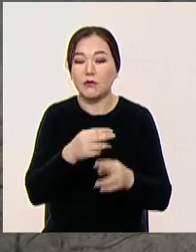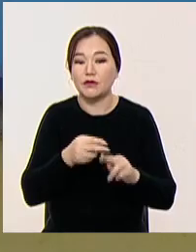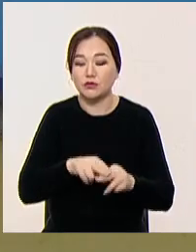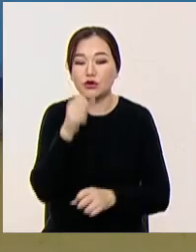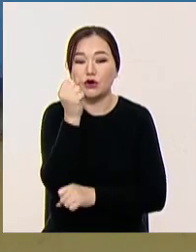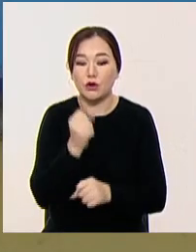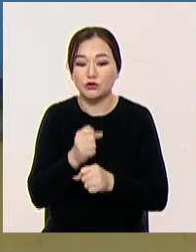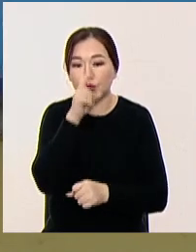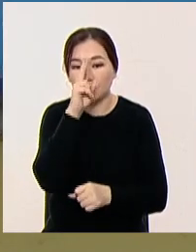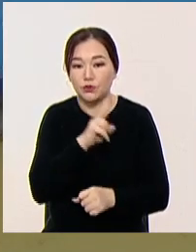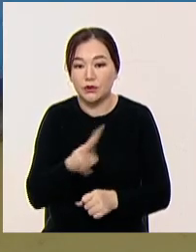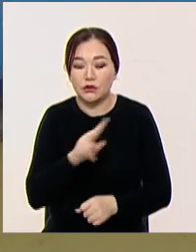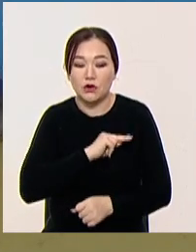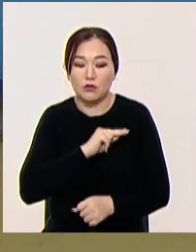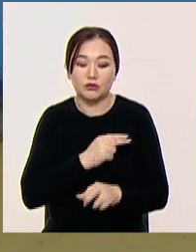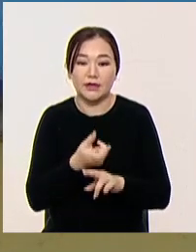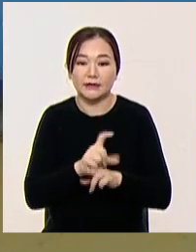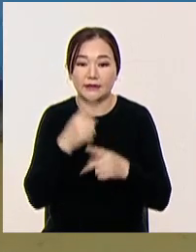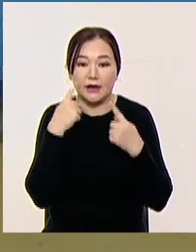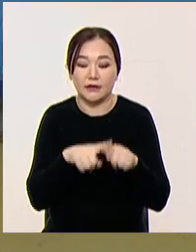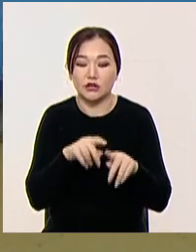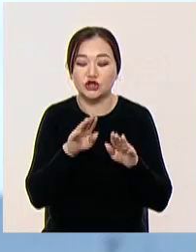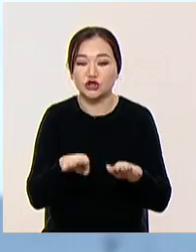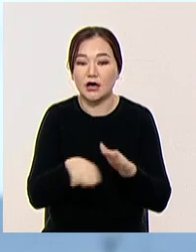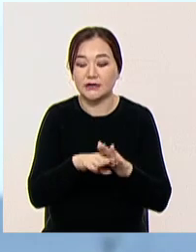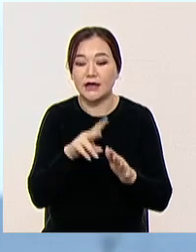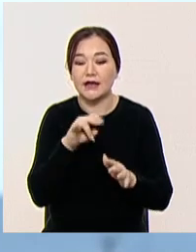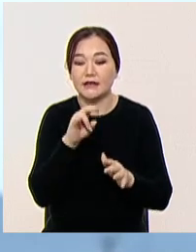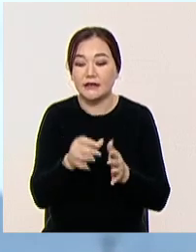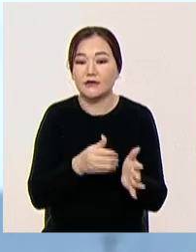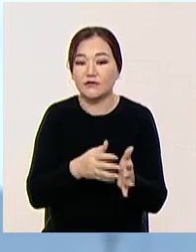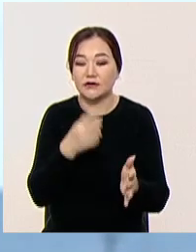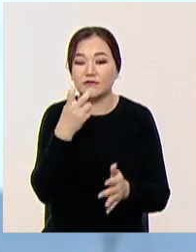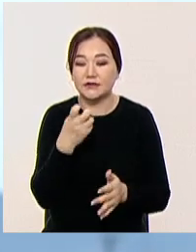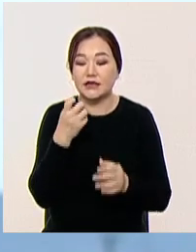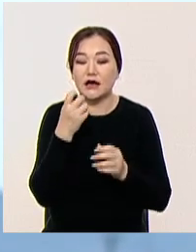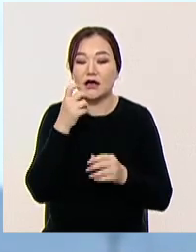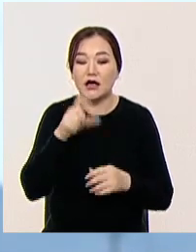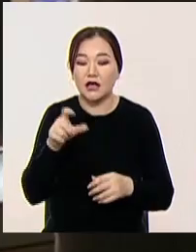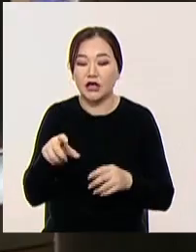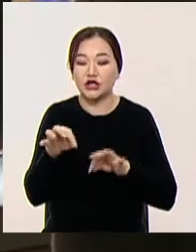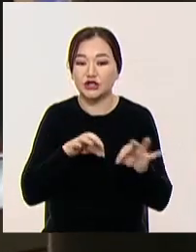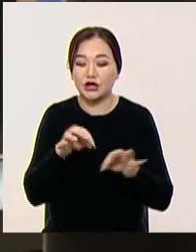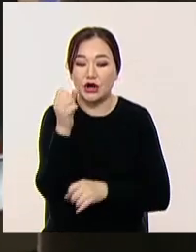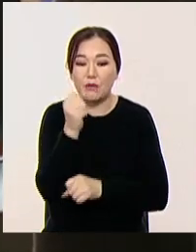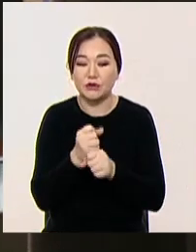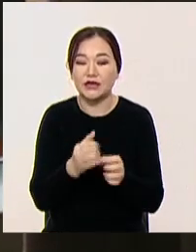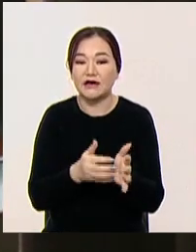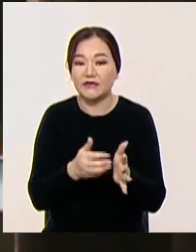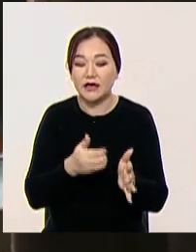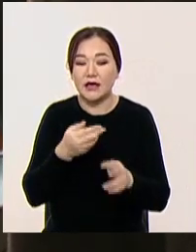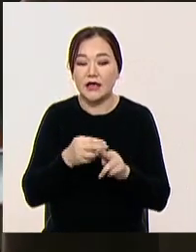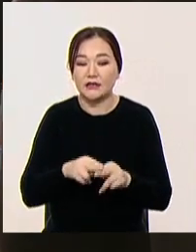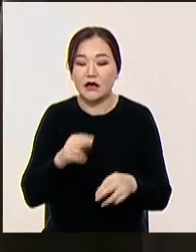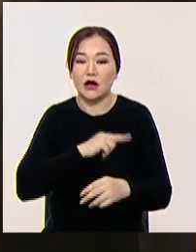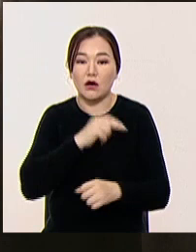что рабочие не умеют на нем работать. Только на шахте Ленина не хватает 211 инженерно-технических работников. Нет докомплекта